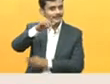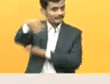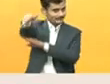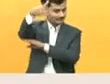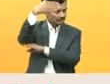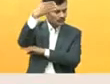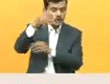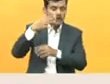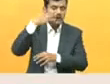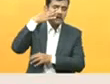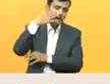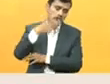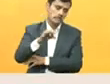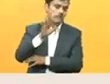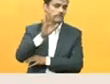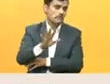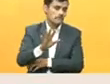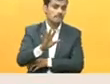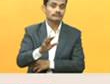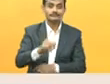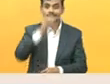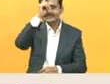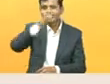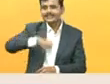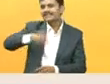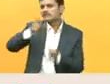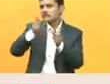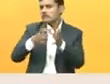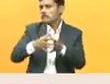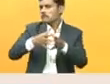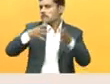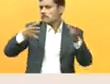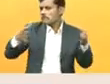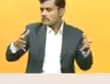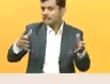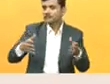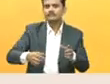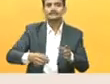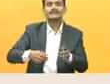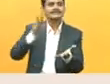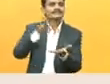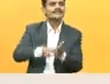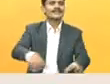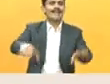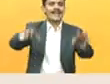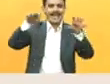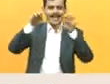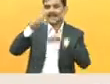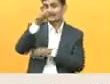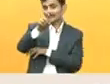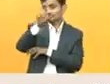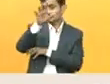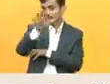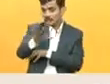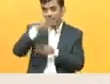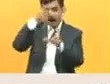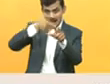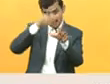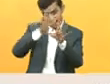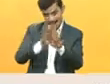बहुत विशेष है। ये भारतीय गणतंत्र की 75वीं वर्षगांठ है। इस